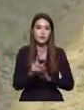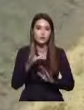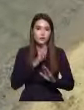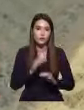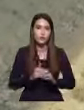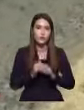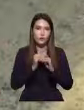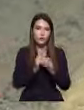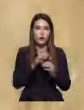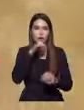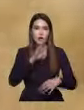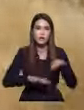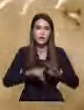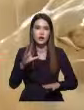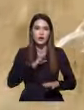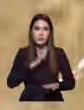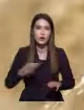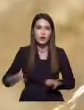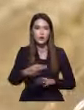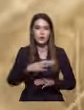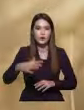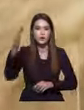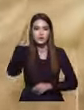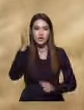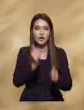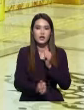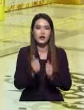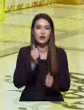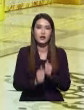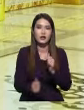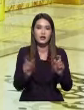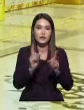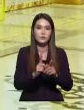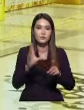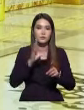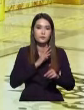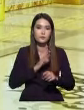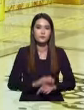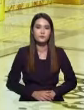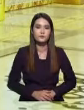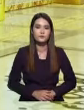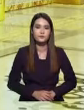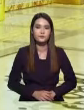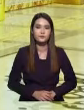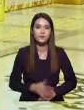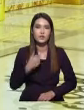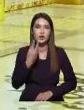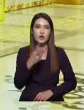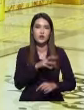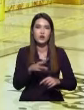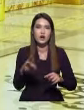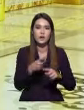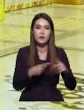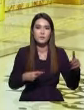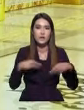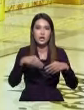қыр-сырын меңгерген маман бүгін облыс әкімінің алғыс хатына ие болды. Мы выращиваем как пшеницу. Бізде 3,5 мыңға жуық егістік алқаптары